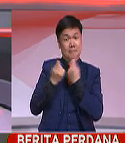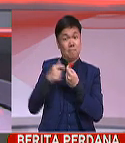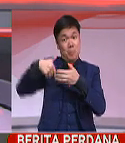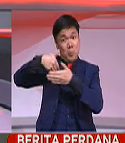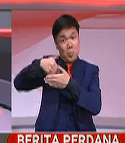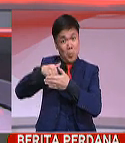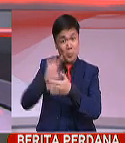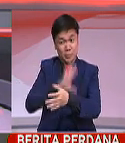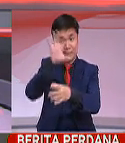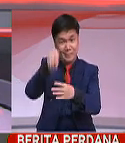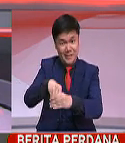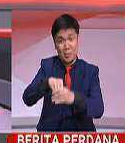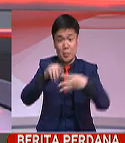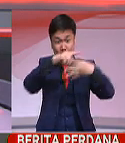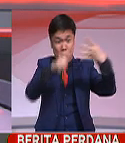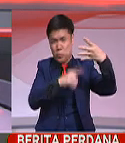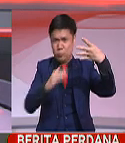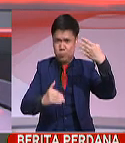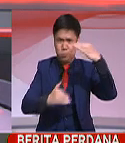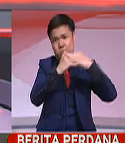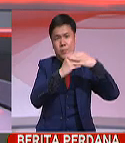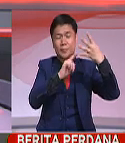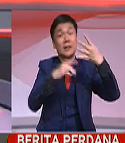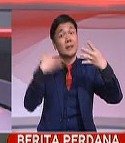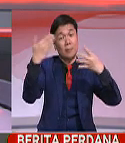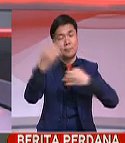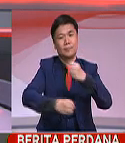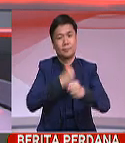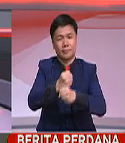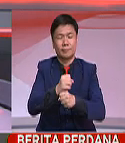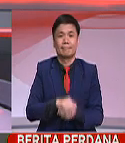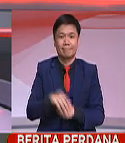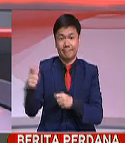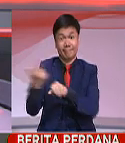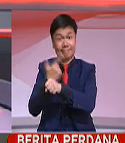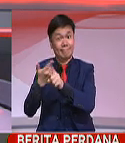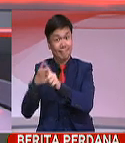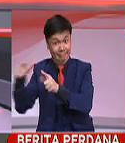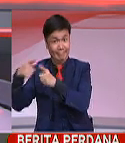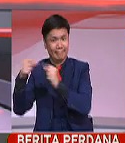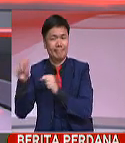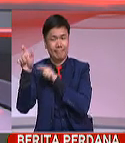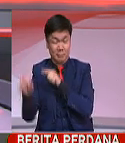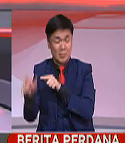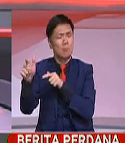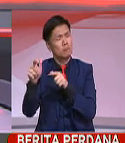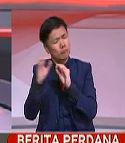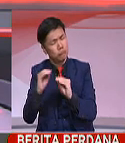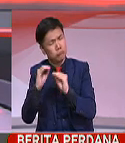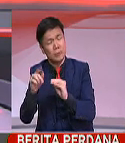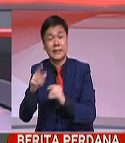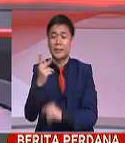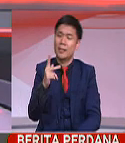itu berada dikelompok 403 primer pada musim depan juga tidak decu berkata setelah itu dibuat berdasarkan prestasi